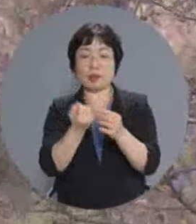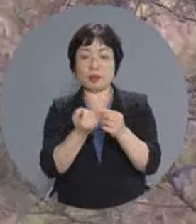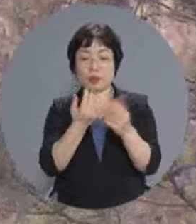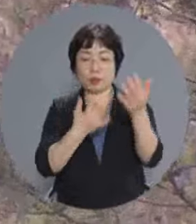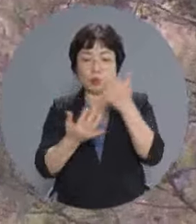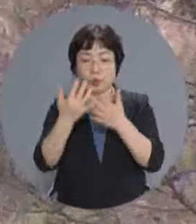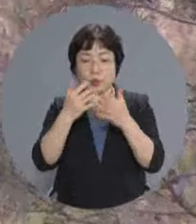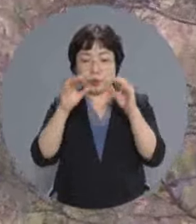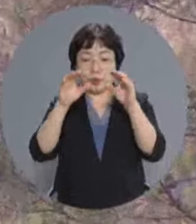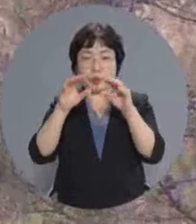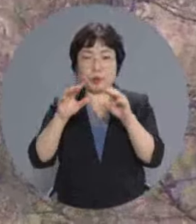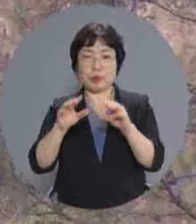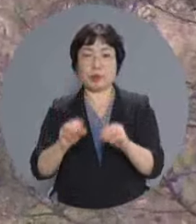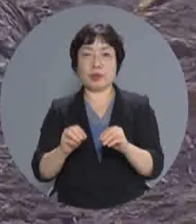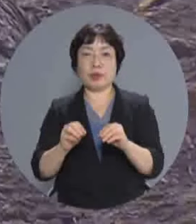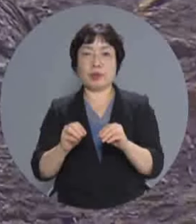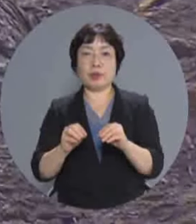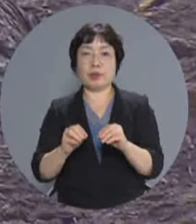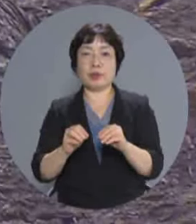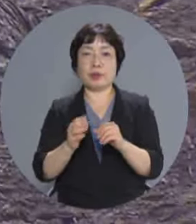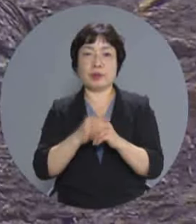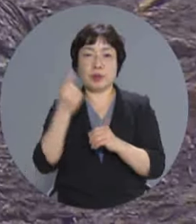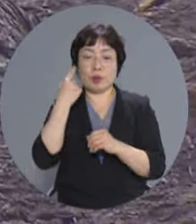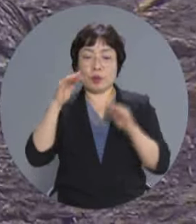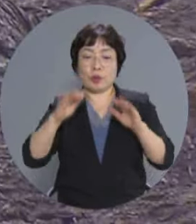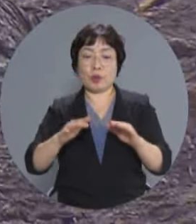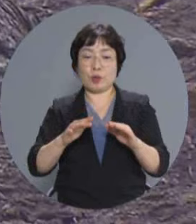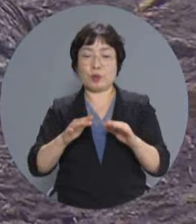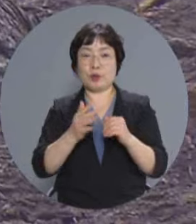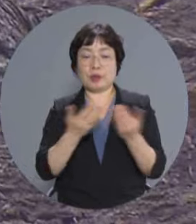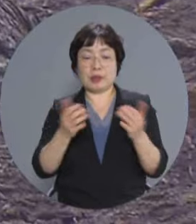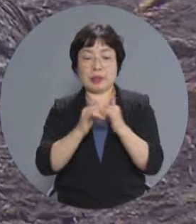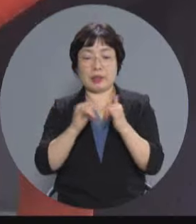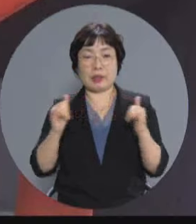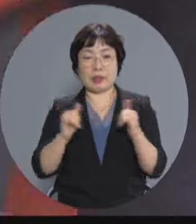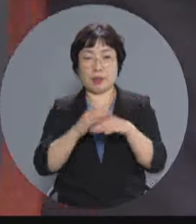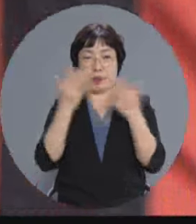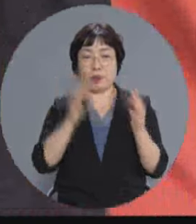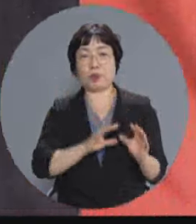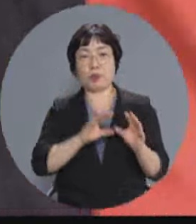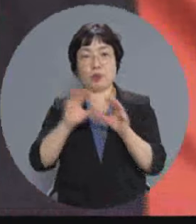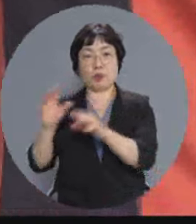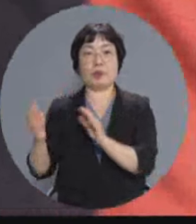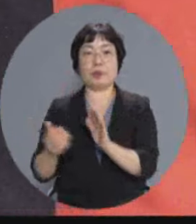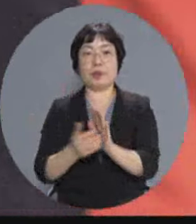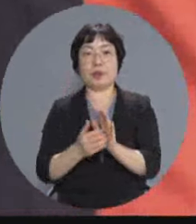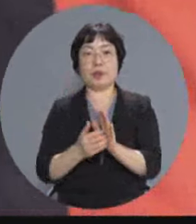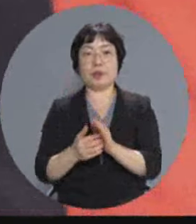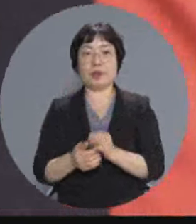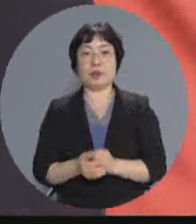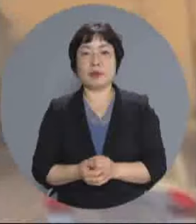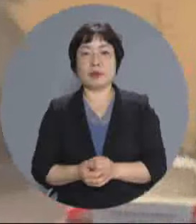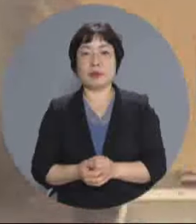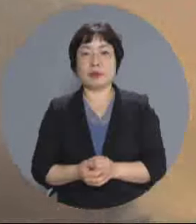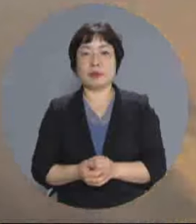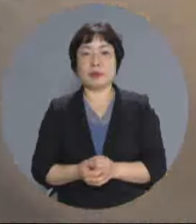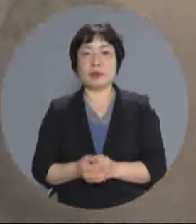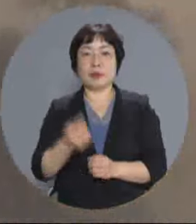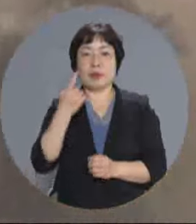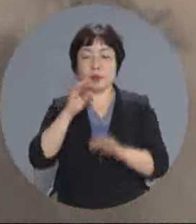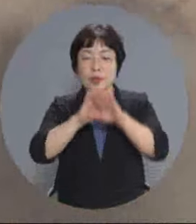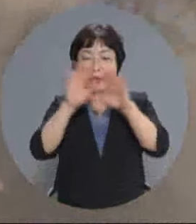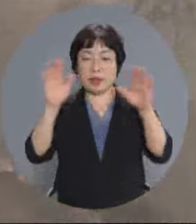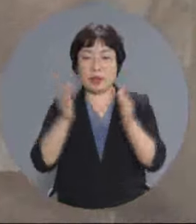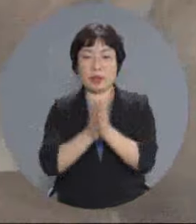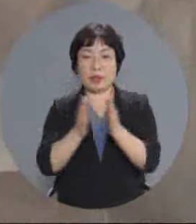불씨를 조사하는 작업이 이루어졌고 이틀 동안 사투를 벌이던 진화대원도 지금은 모두 철수한 상태입니다. 어제 낮에